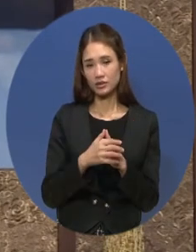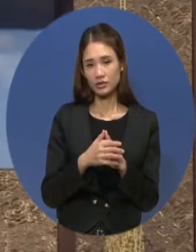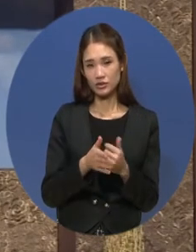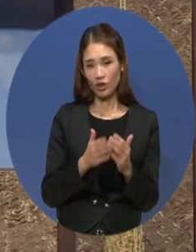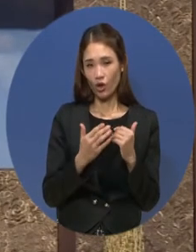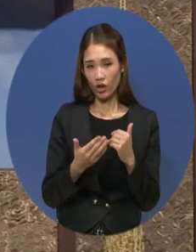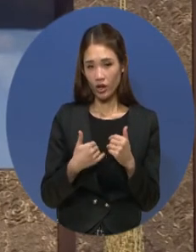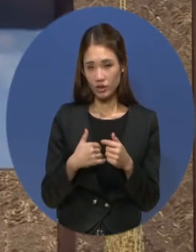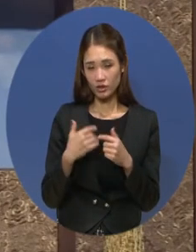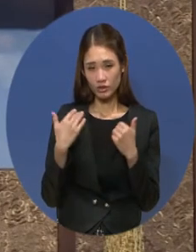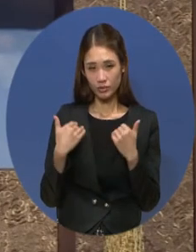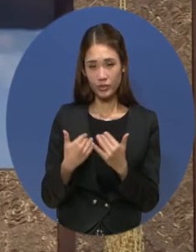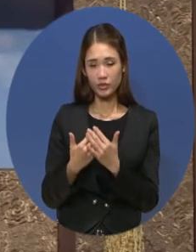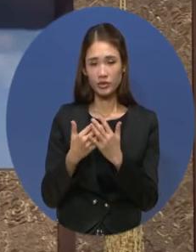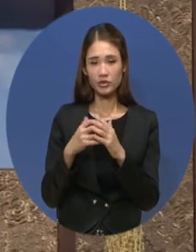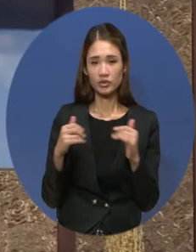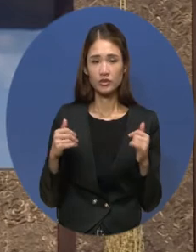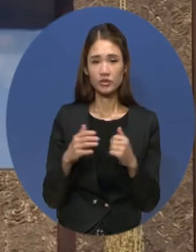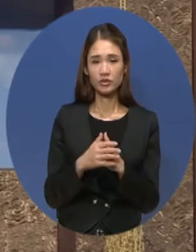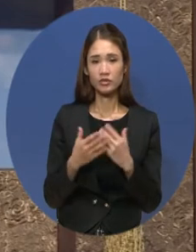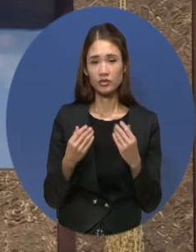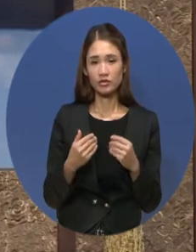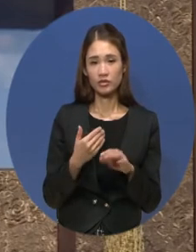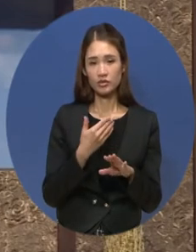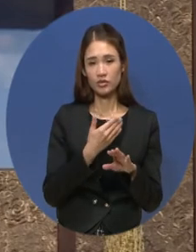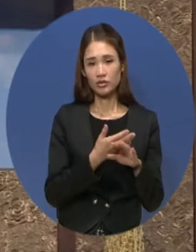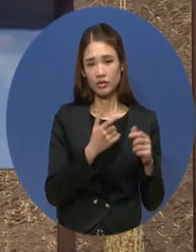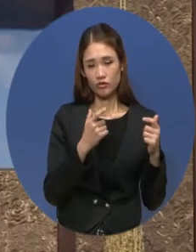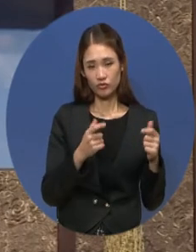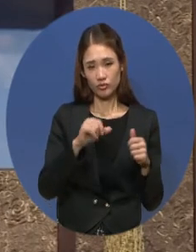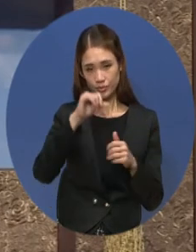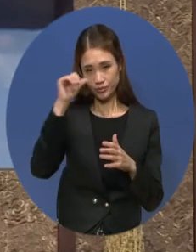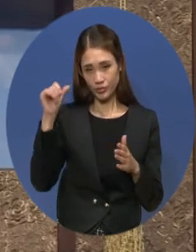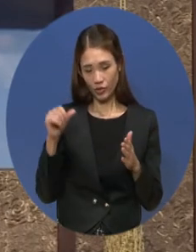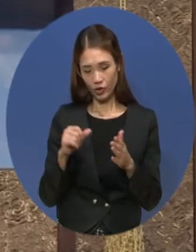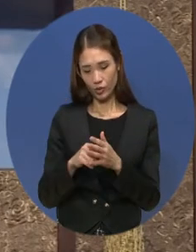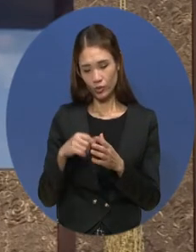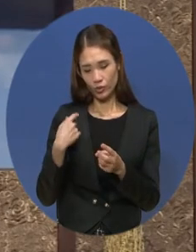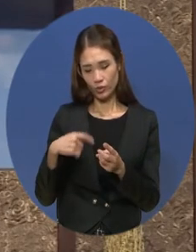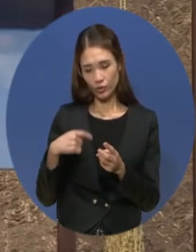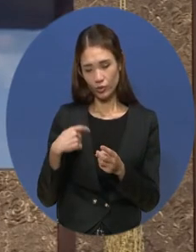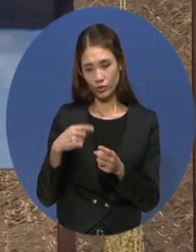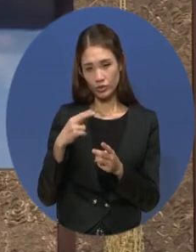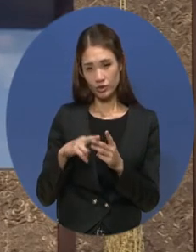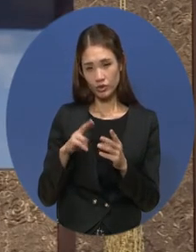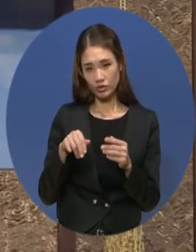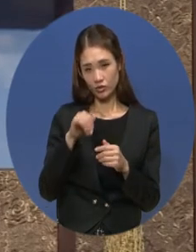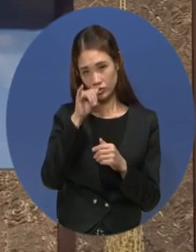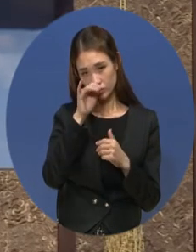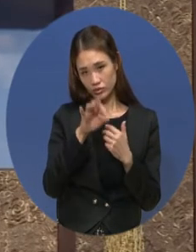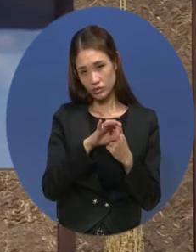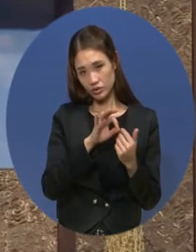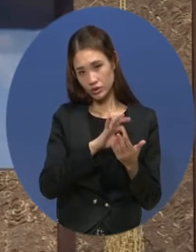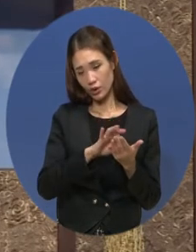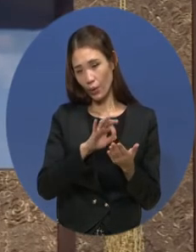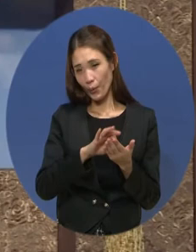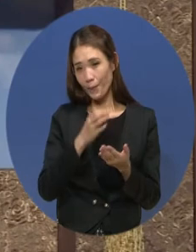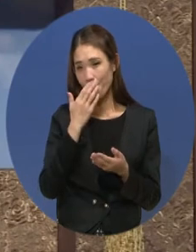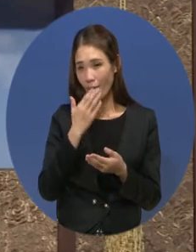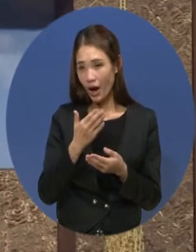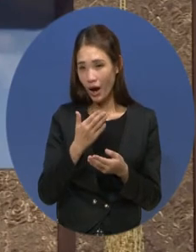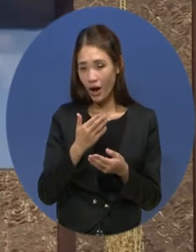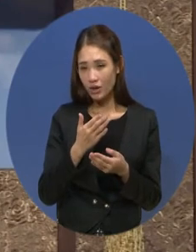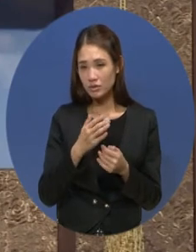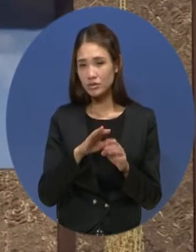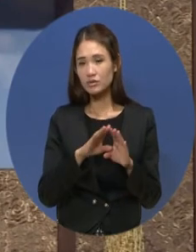설치되어 있는 부위에 있는 발달장애인 분들 같은 경우에는 따른 구의 평생 경 센터 자리가 있다면 지금 이용할 수 있는 그런 문을